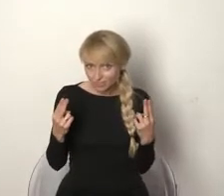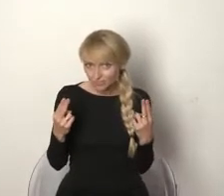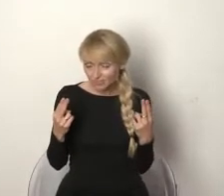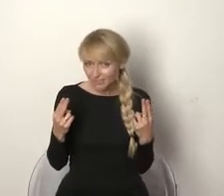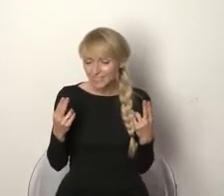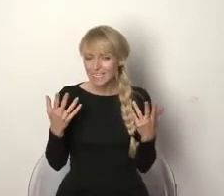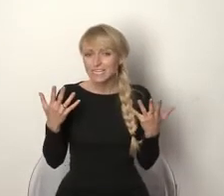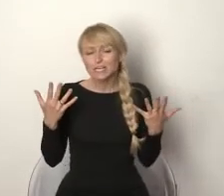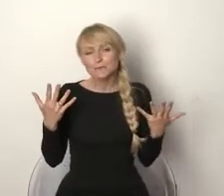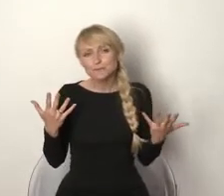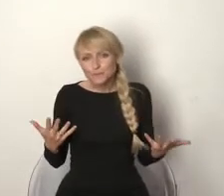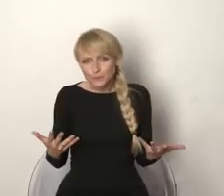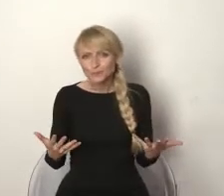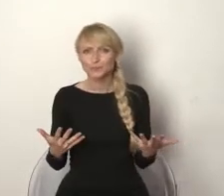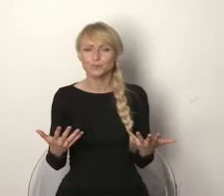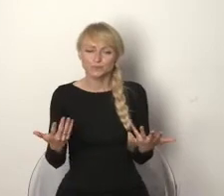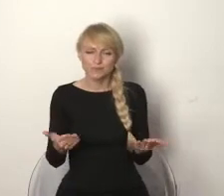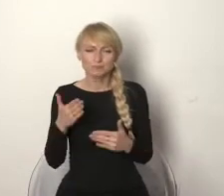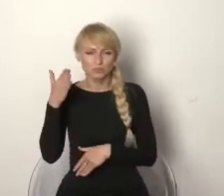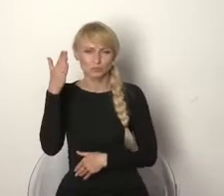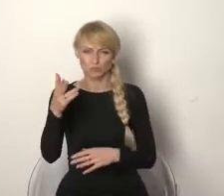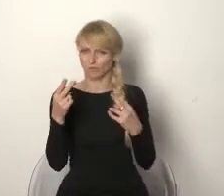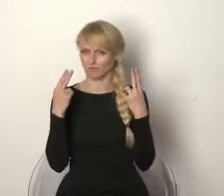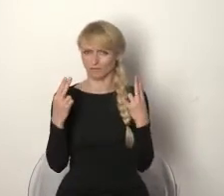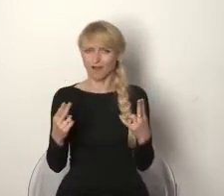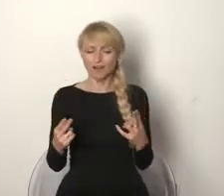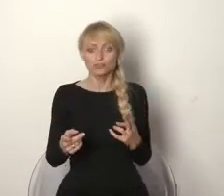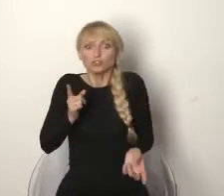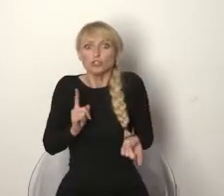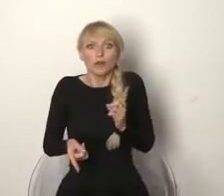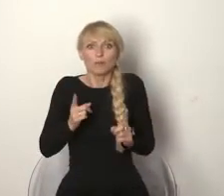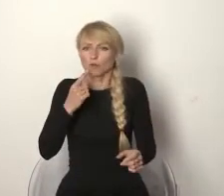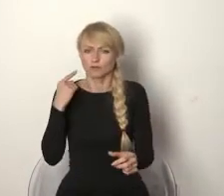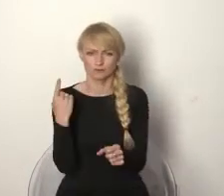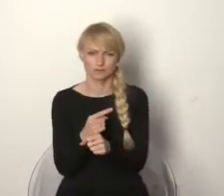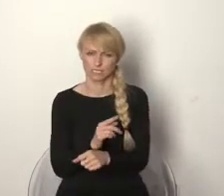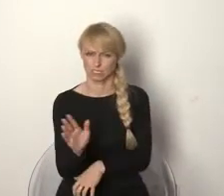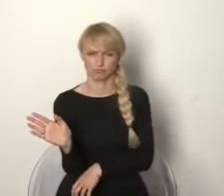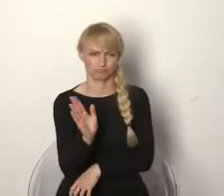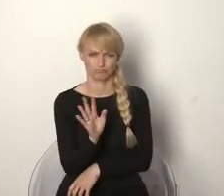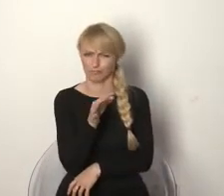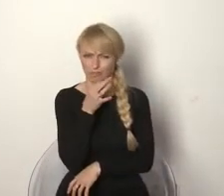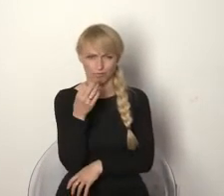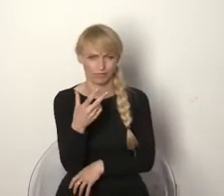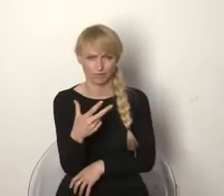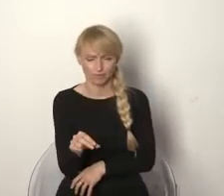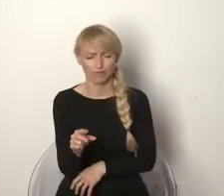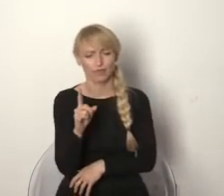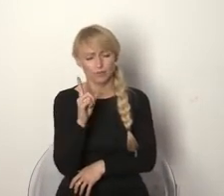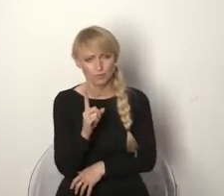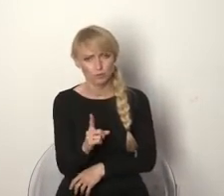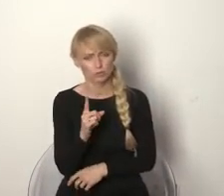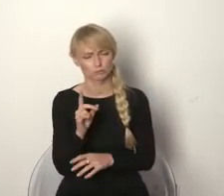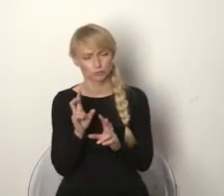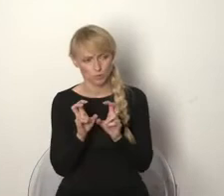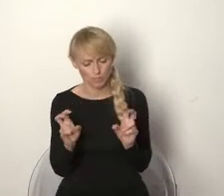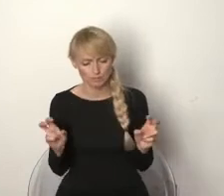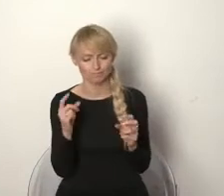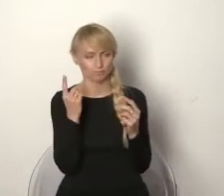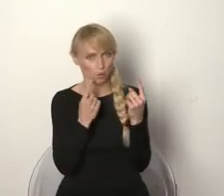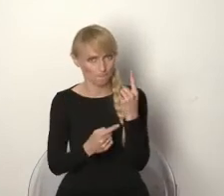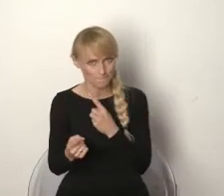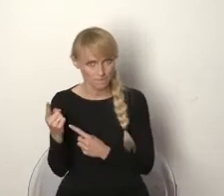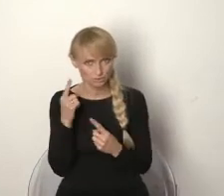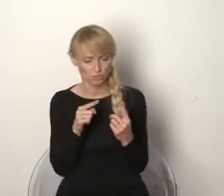nie podejmować takich decyzji na szybko, żeby to była przemyślana droga, przemyślane różne opcje